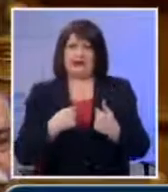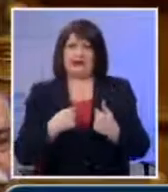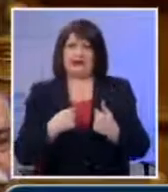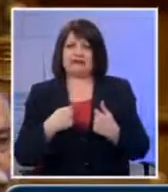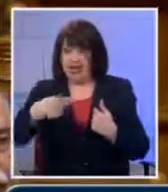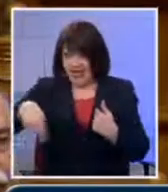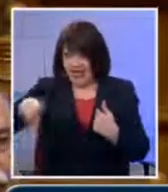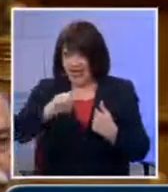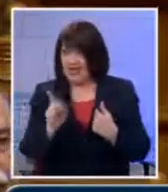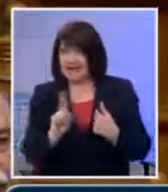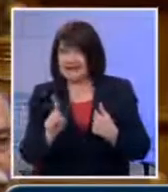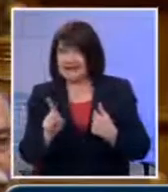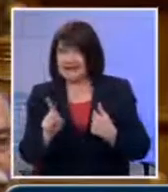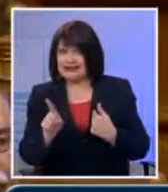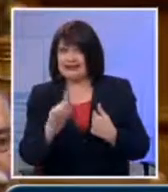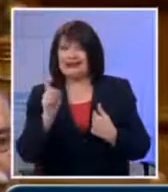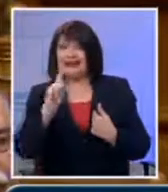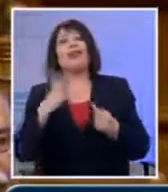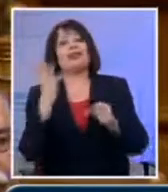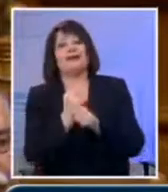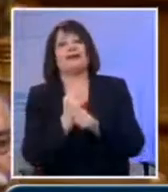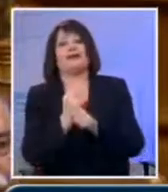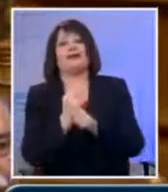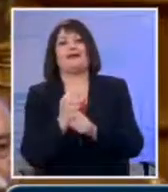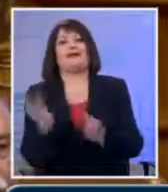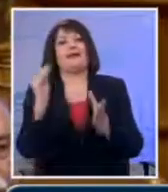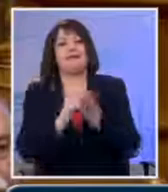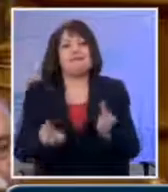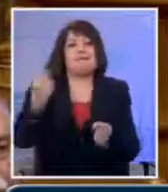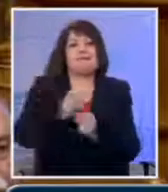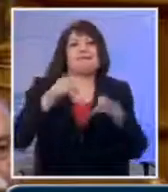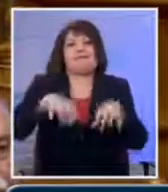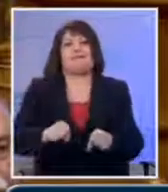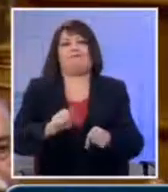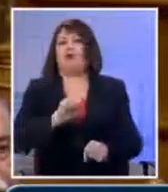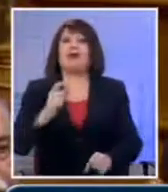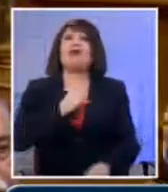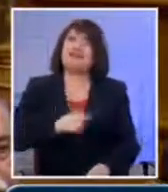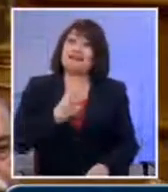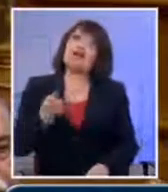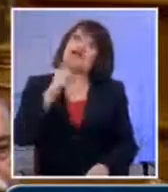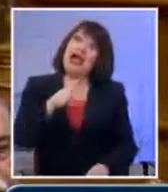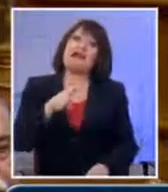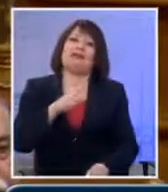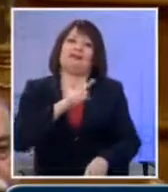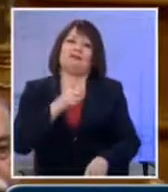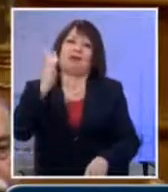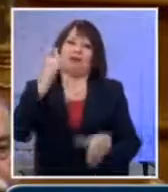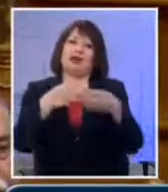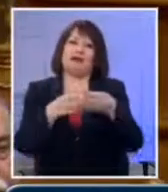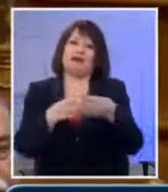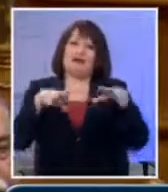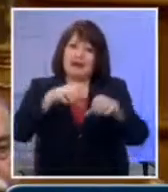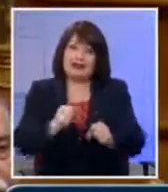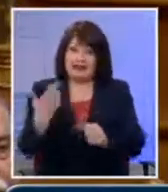είστε εσείς οι οποίοι θα καταφέρετε να ξανάρθετε στην επιφάνεια. Δυστυχώς θα έρθουν άλλες δυνάμεις.